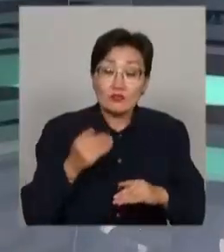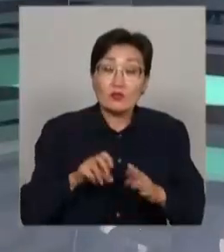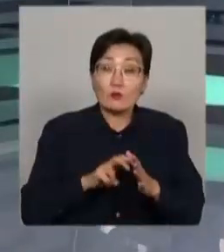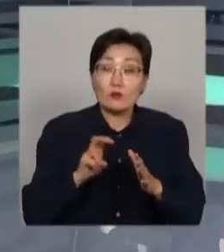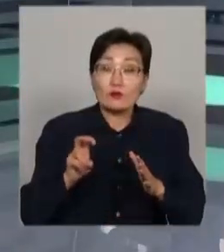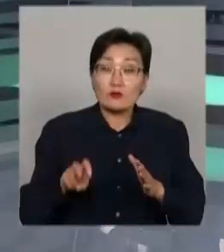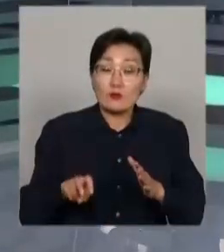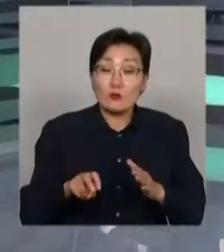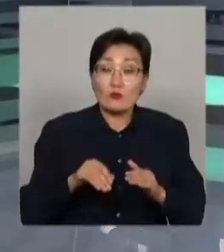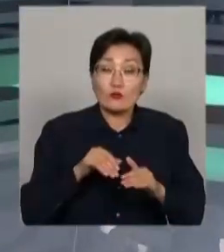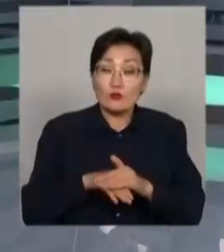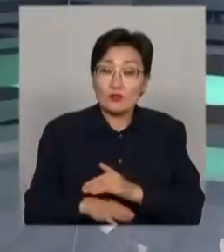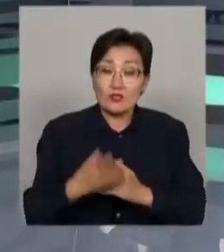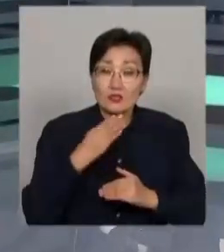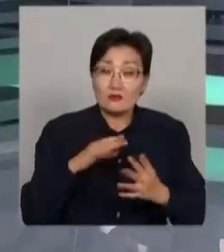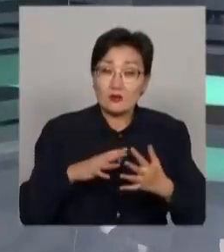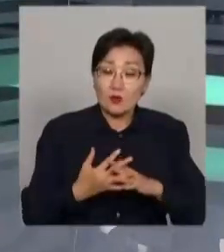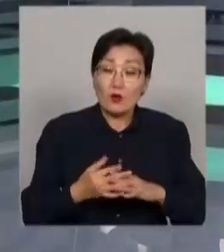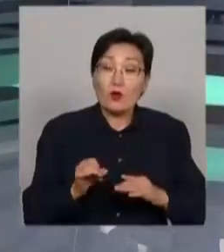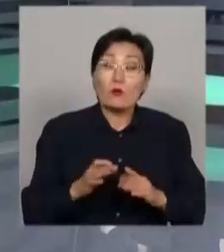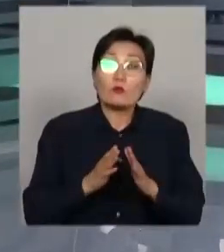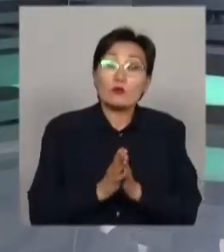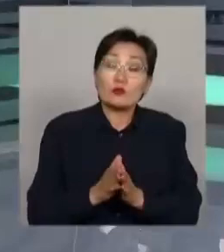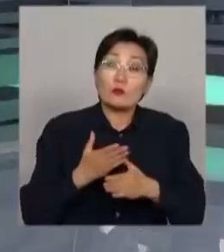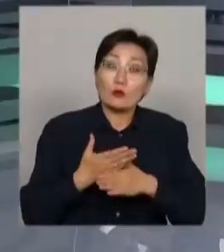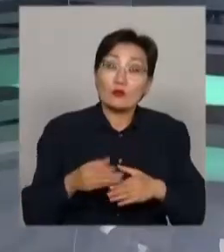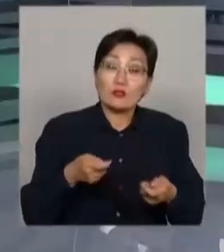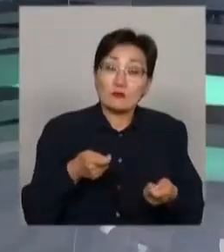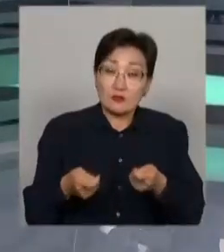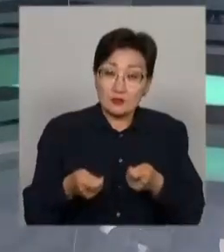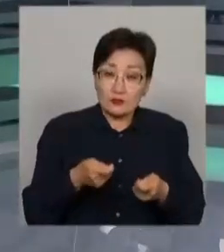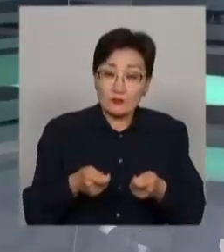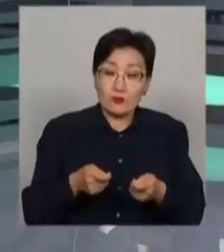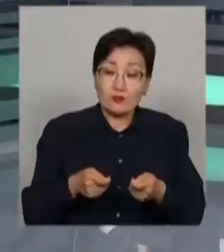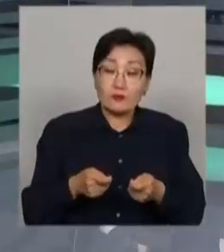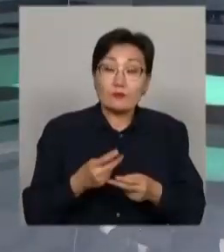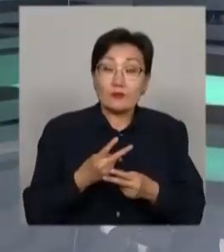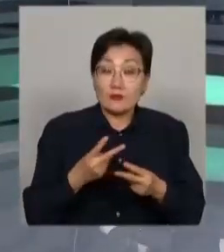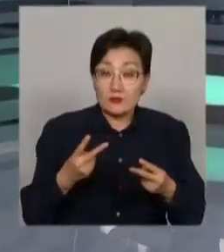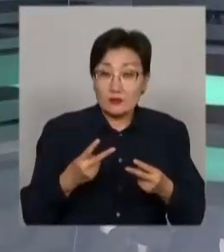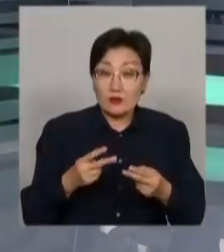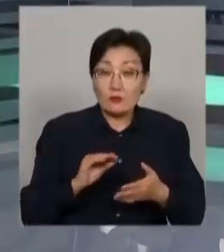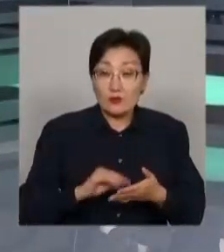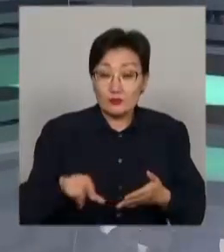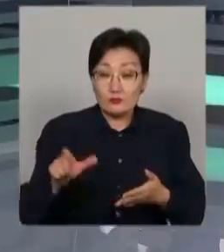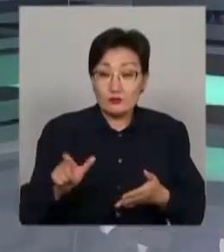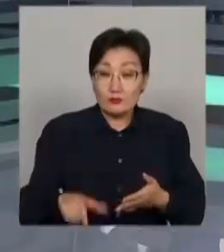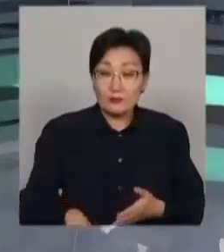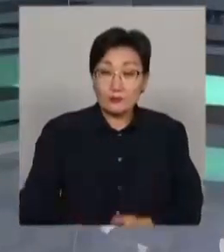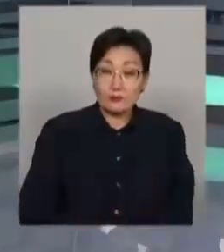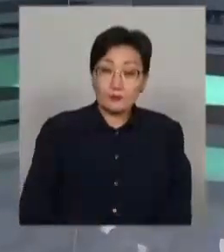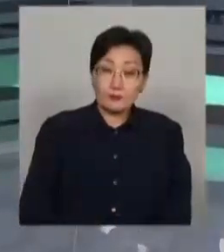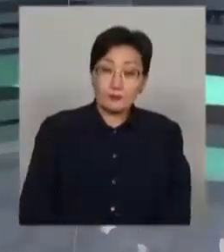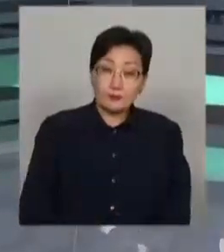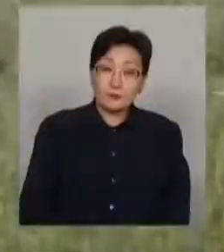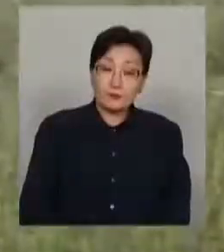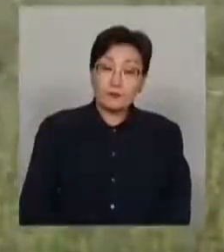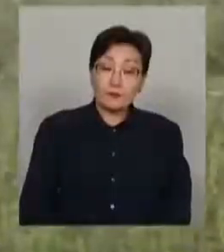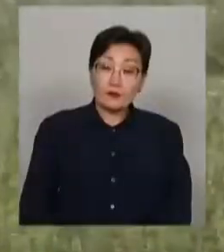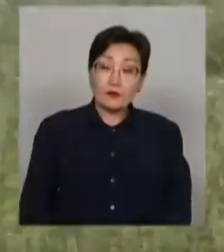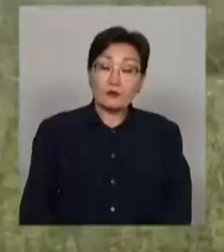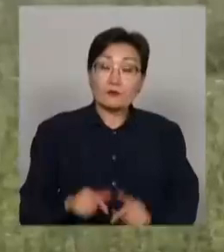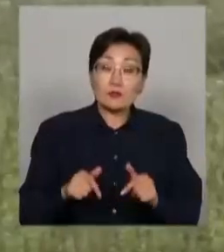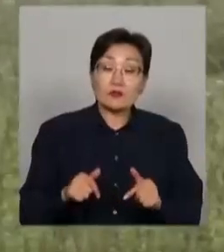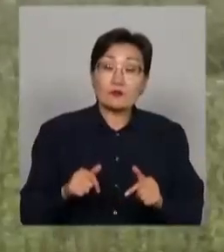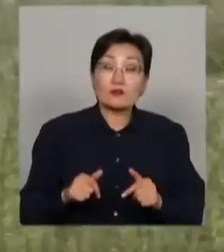родные края и просят помощи властей. Нургуль Алина встретилась с сельчанами и выслушала жалобы. В